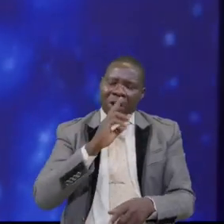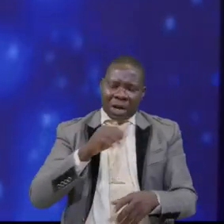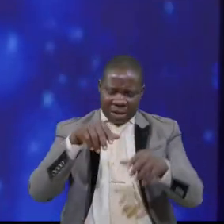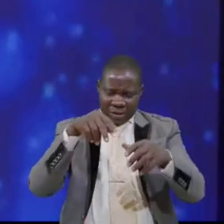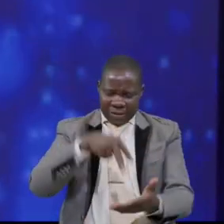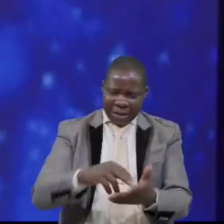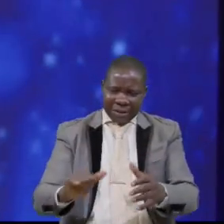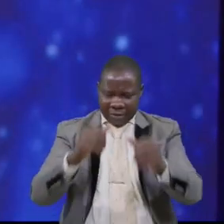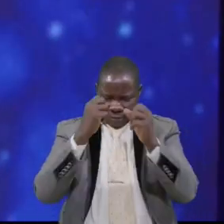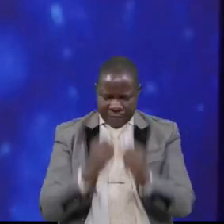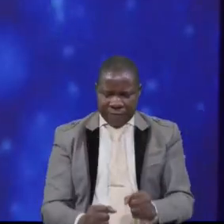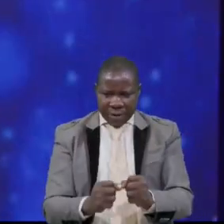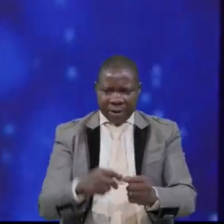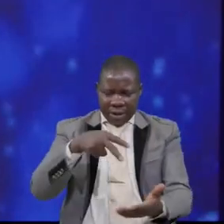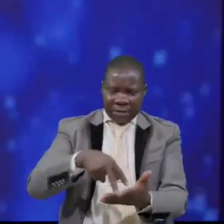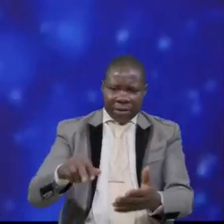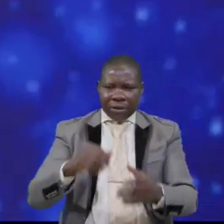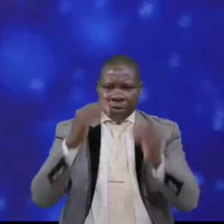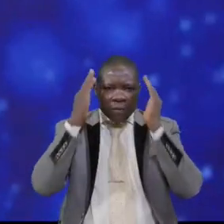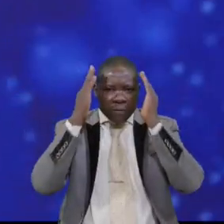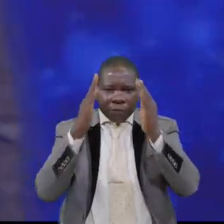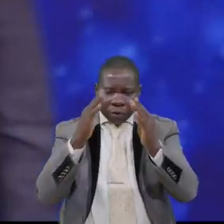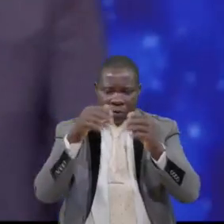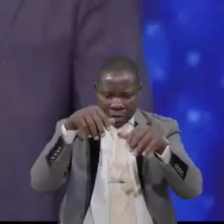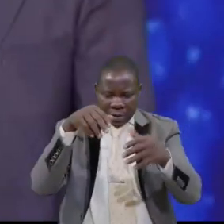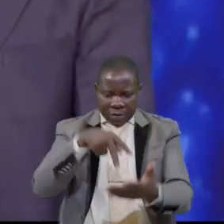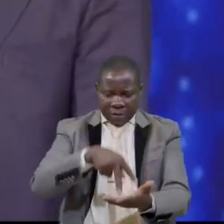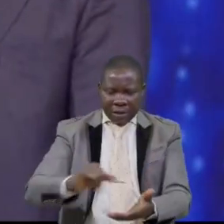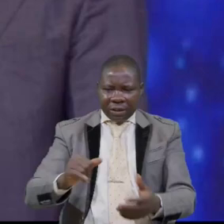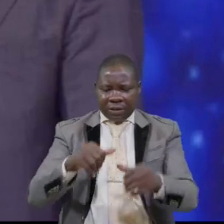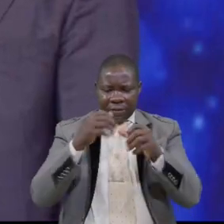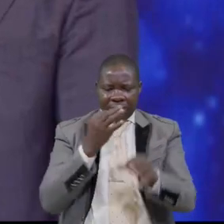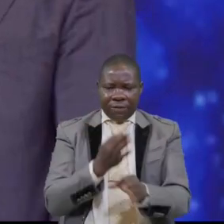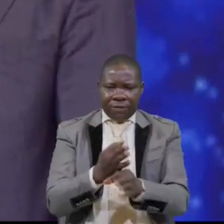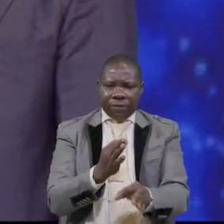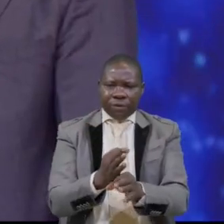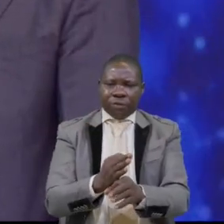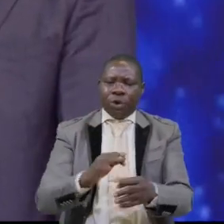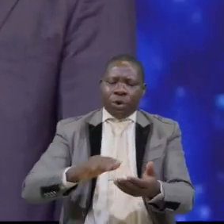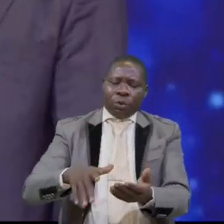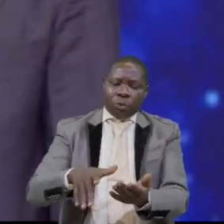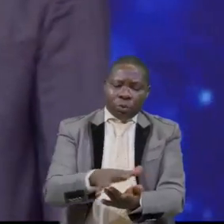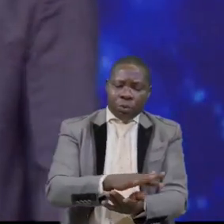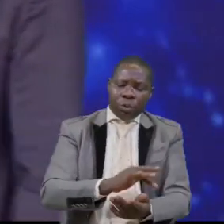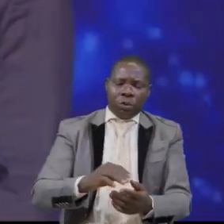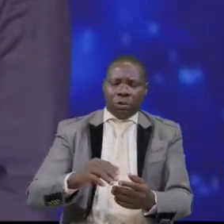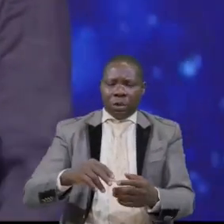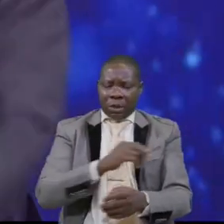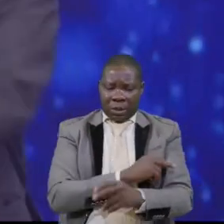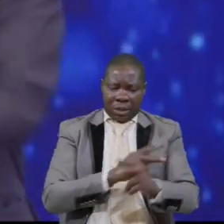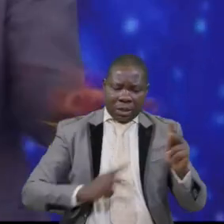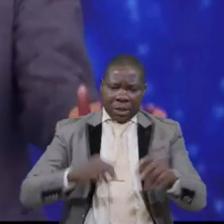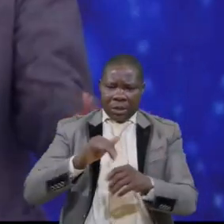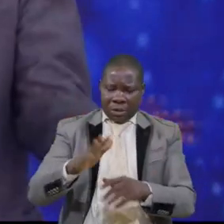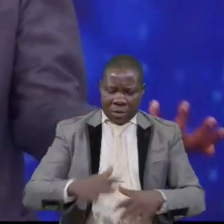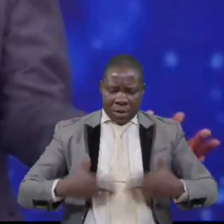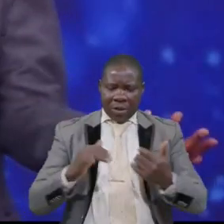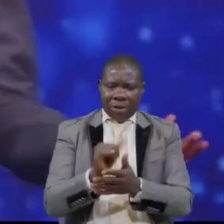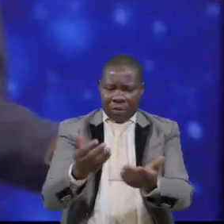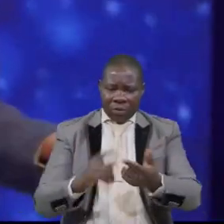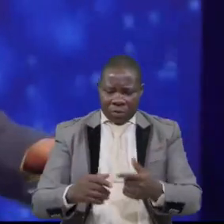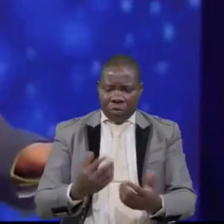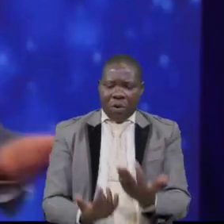et tu tiens fidèle, c'est Nebuchadnezzar du pays qui veut te brûler vivant, qui veut brûler ta carrière, qui